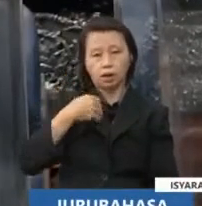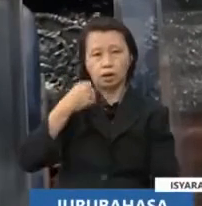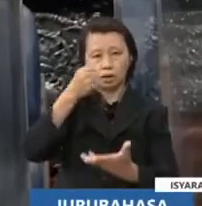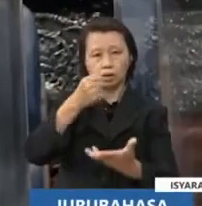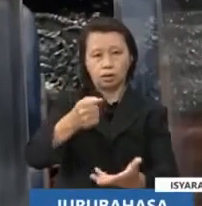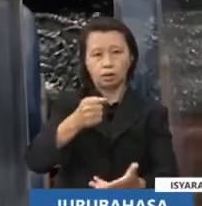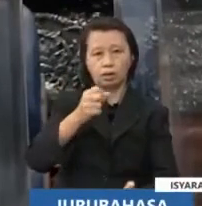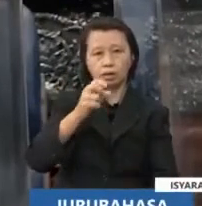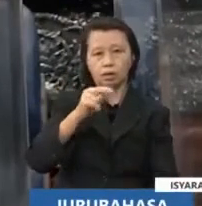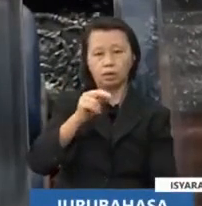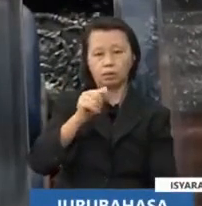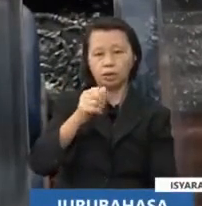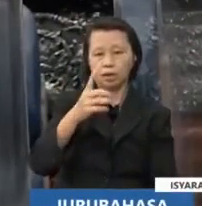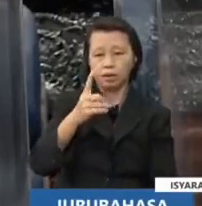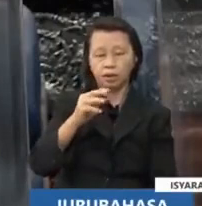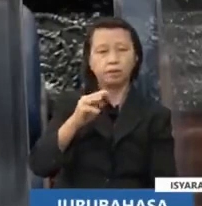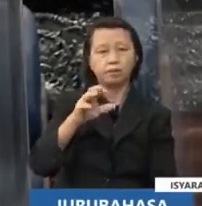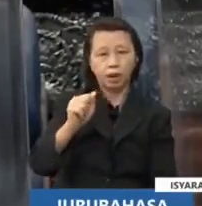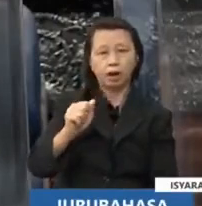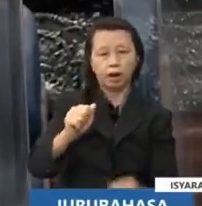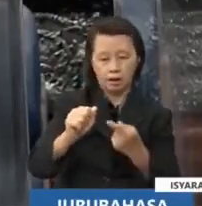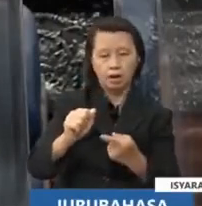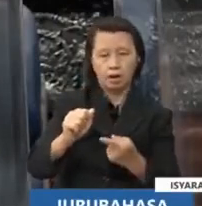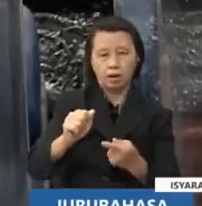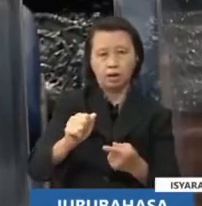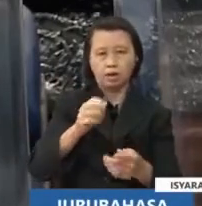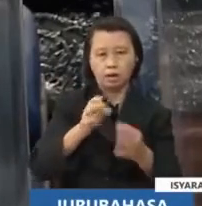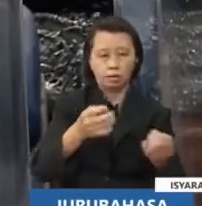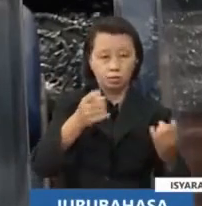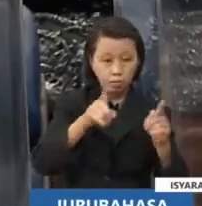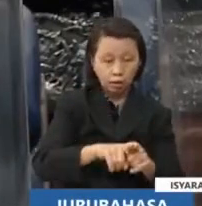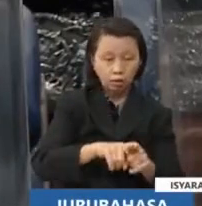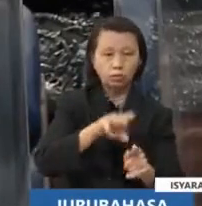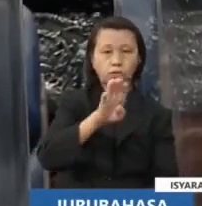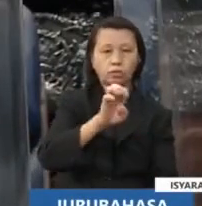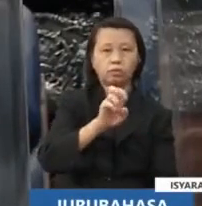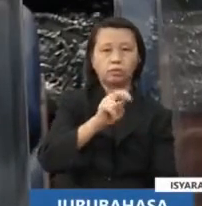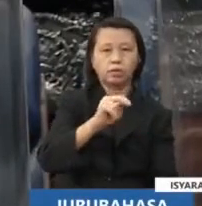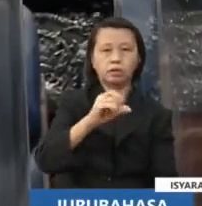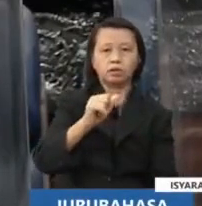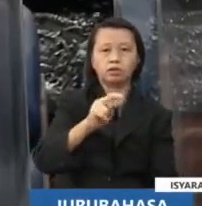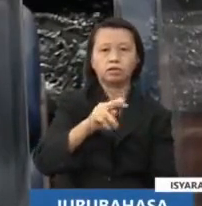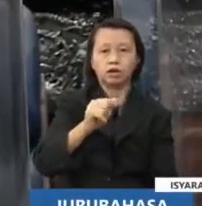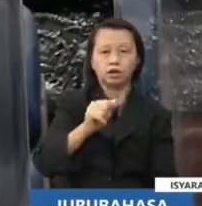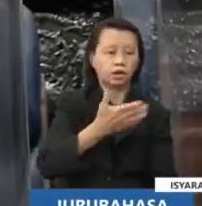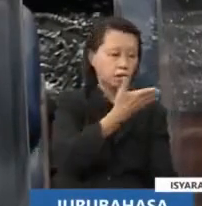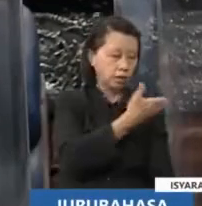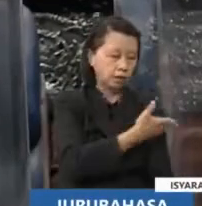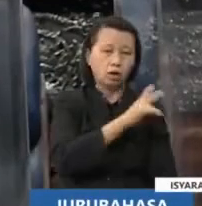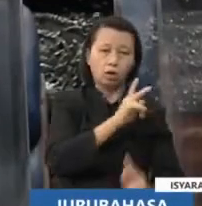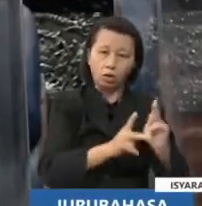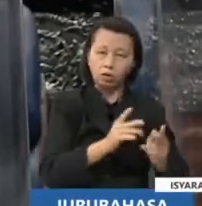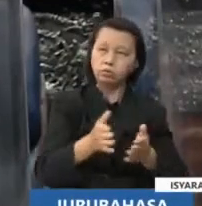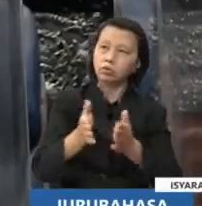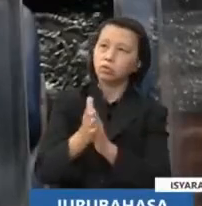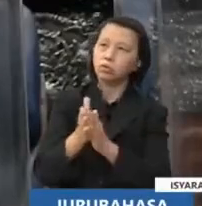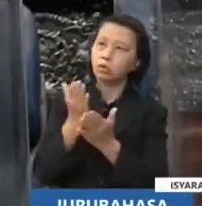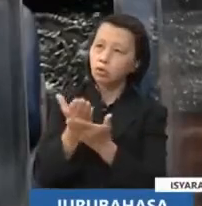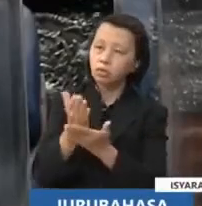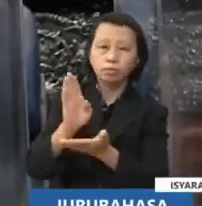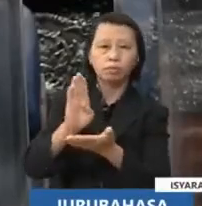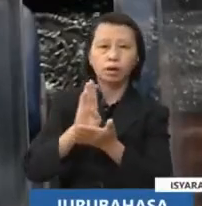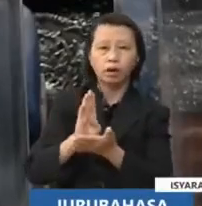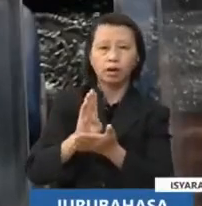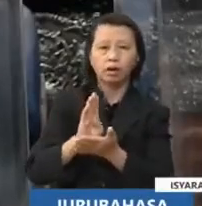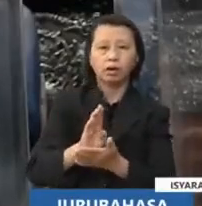diperuntukkan dibangun mah sekiranya berlaku suatu musibah Hai kemalangan yang segera dan mereka boleh Mohon bantuan